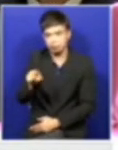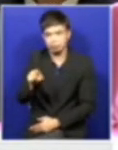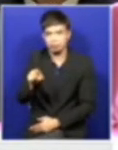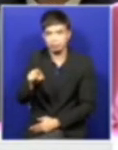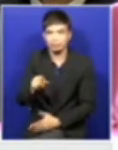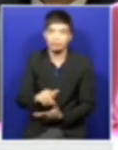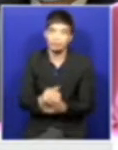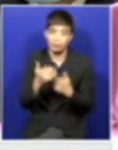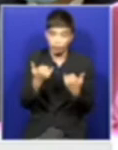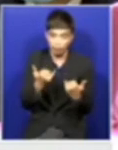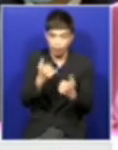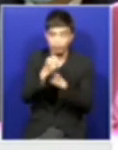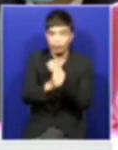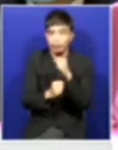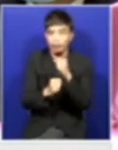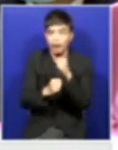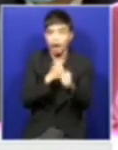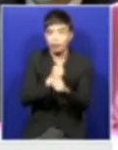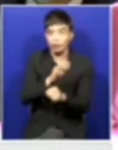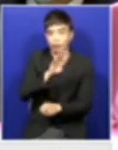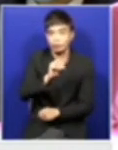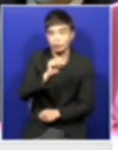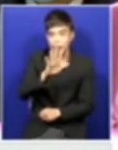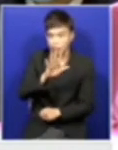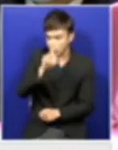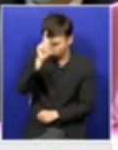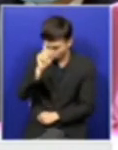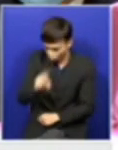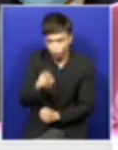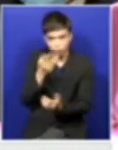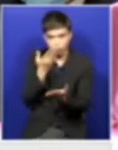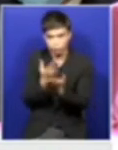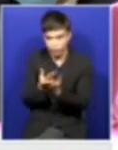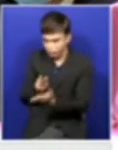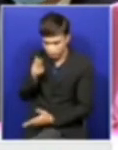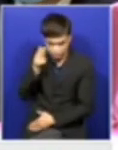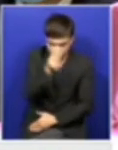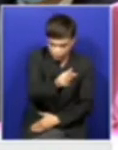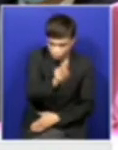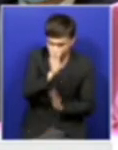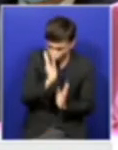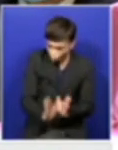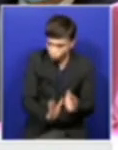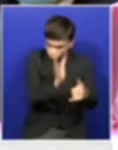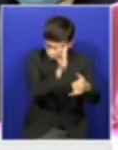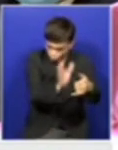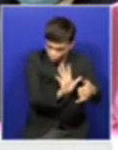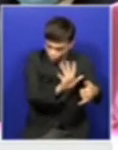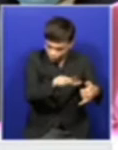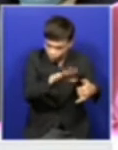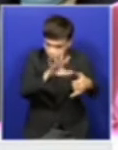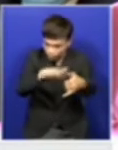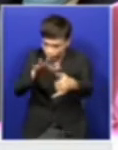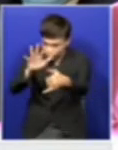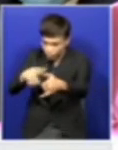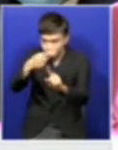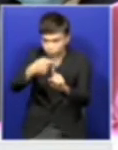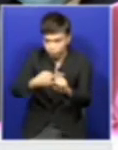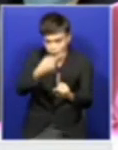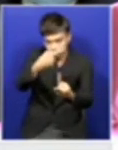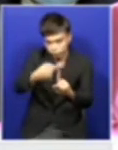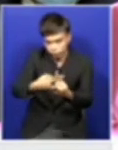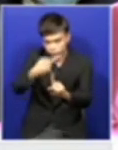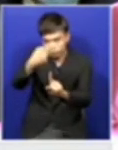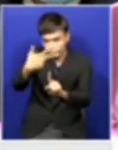ครับให้เลยครับคนละ 5,000 3เดือนหรือ6เดือนนะ